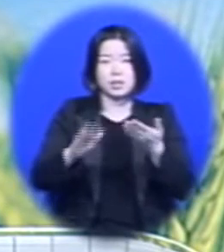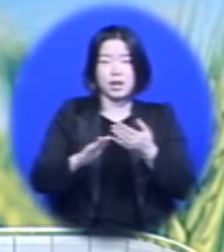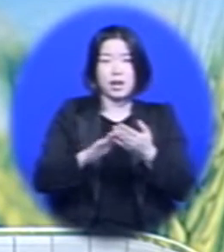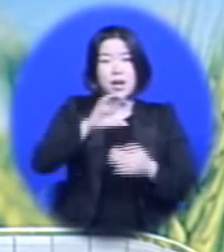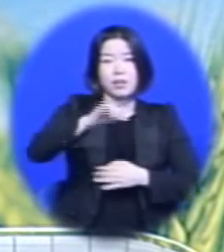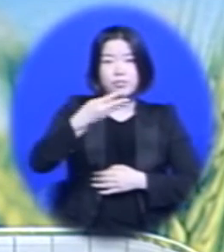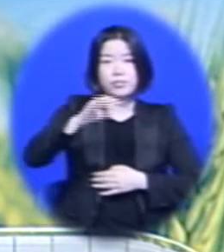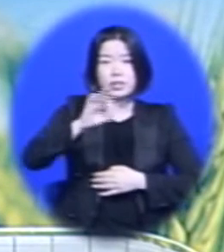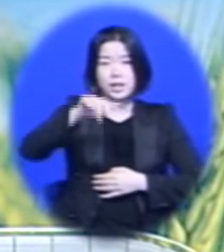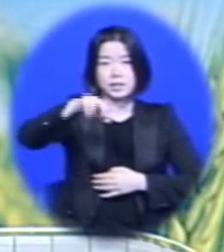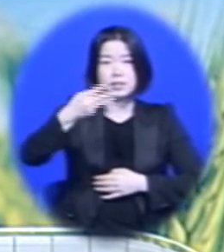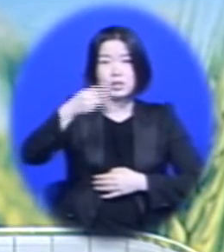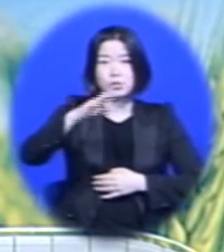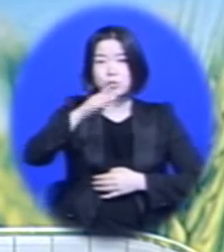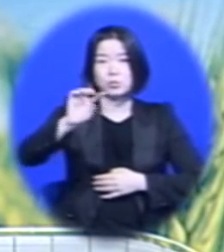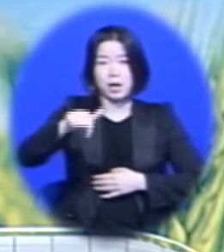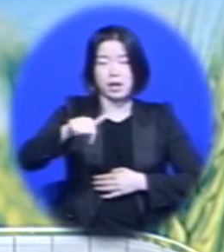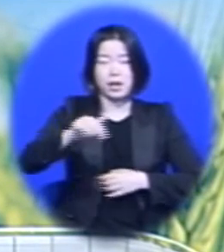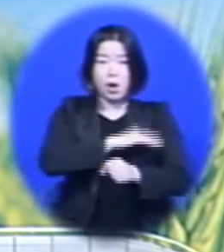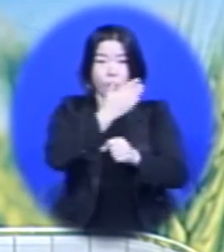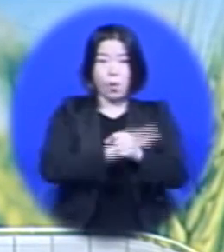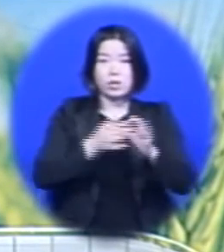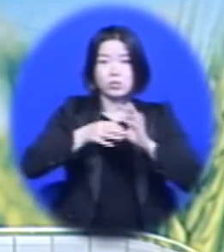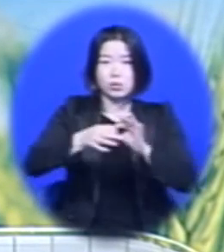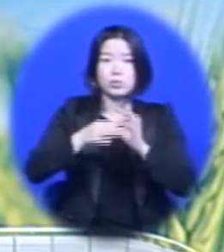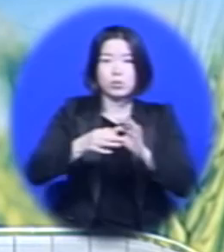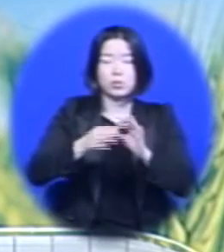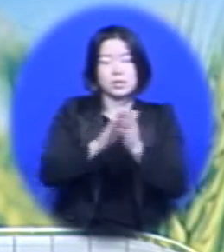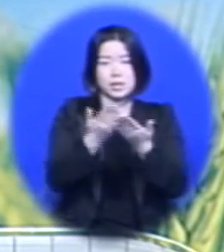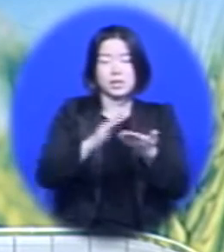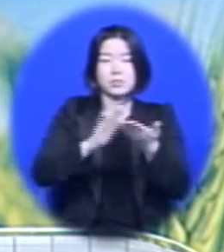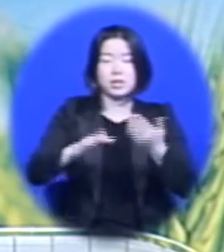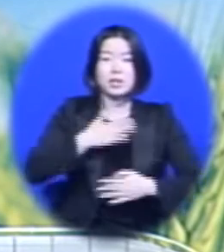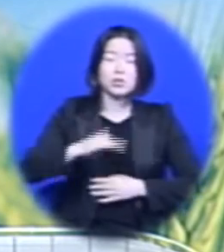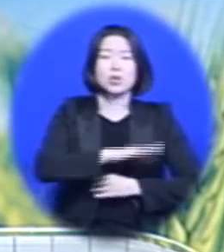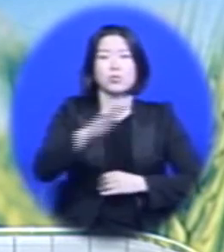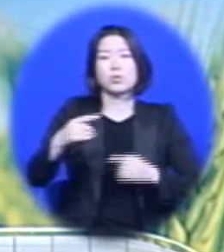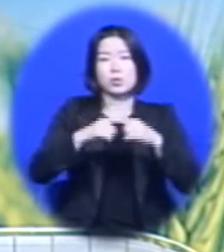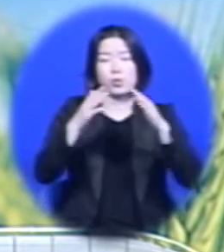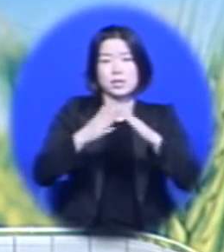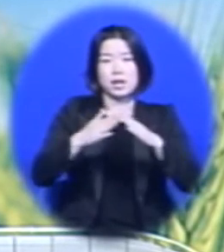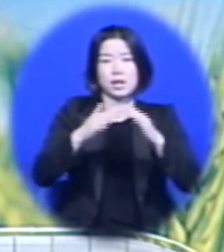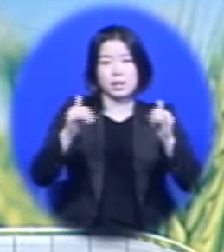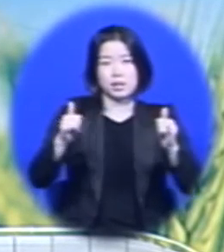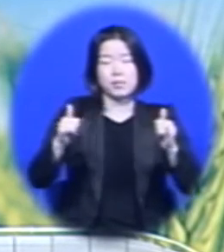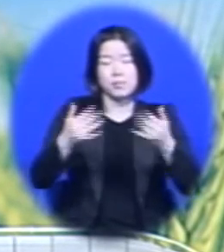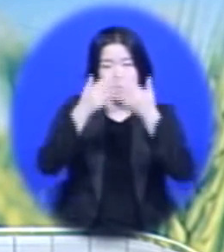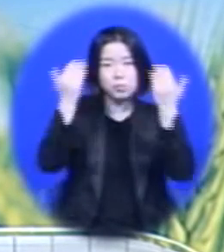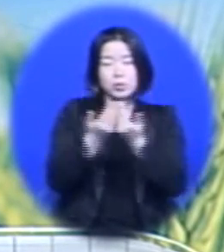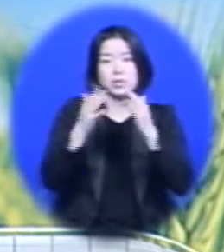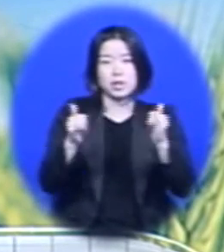프랭크 루박의 권능의 통로라는 책입니다. 저는 우리 교회 교우들이 또 특별히